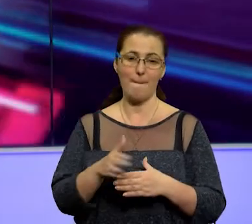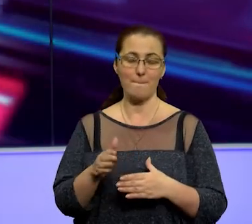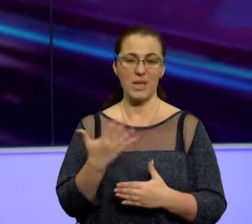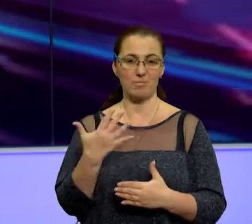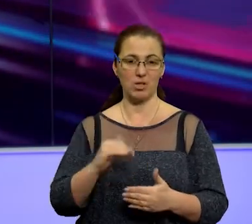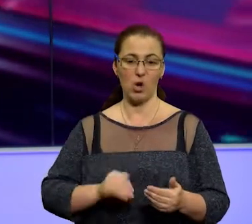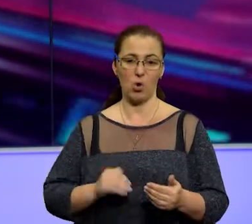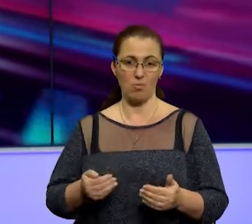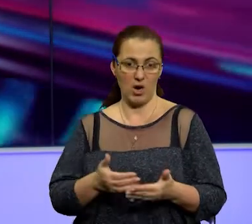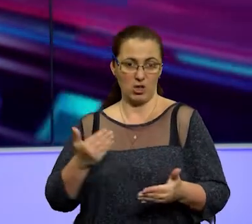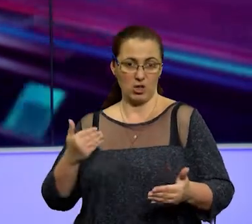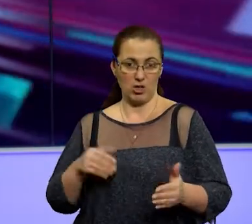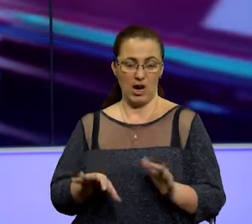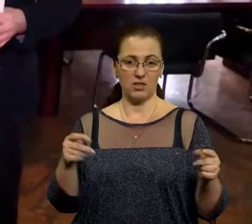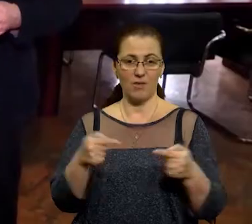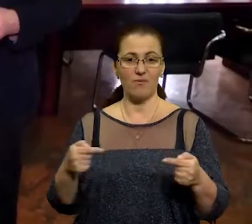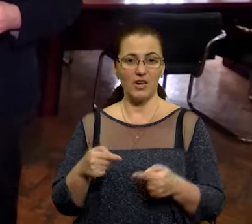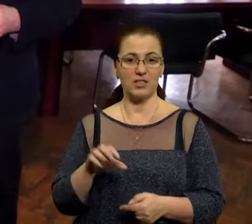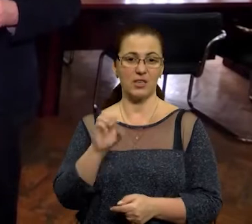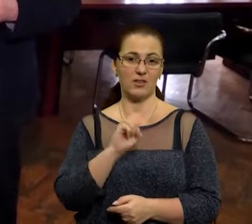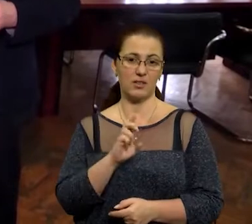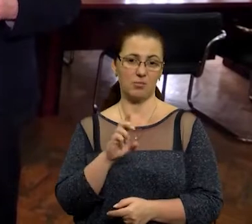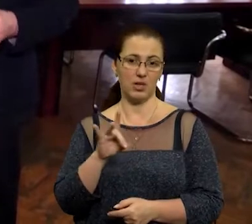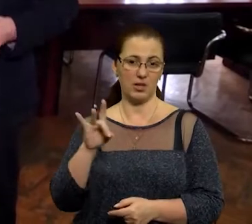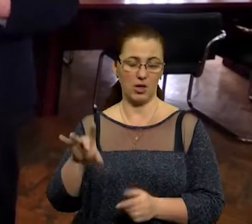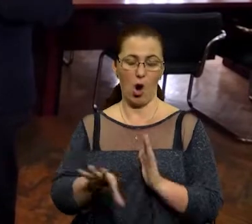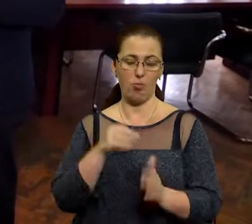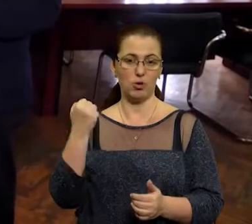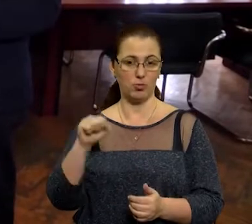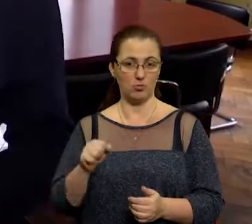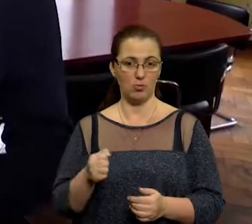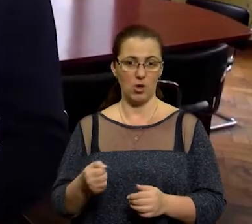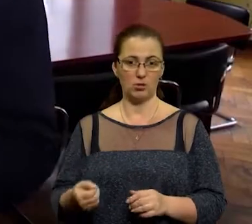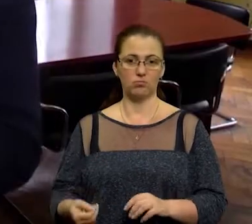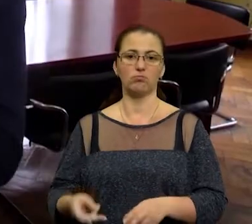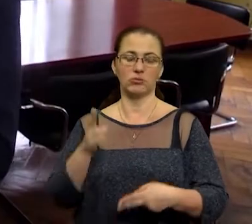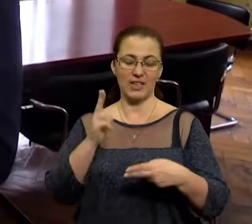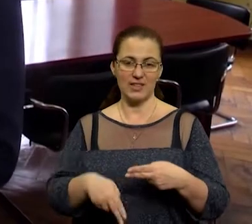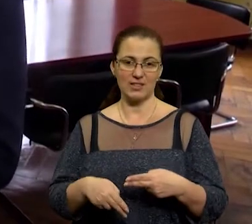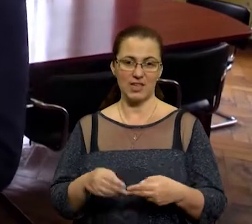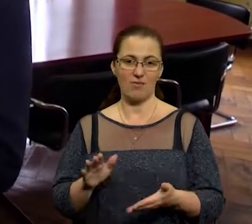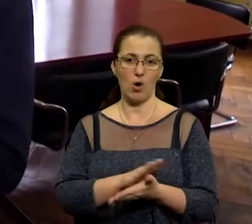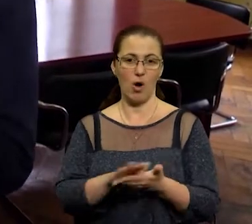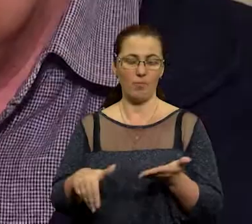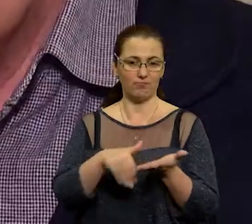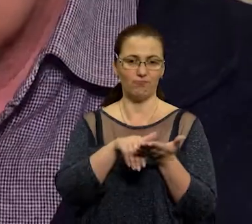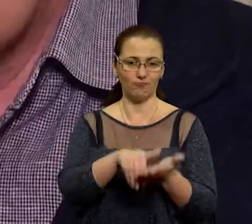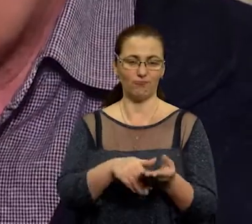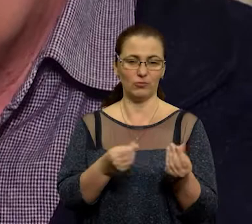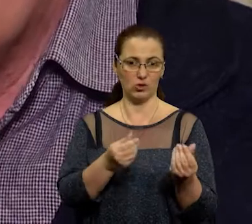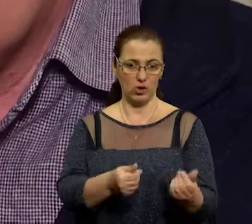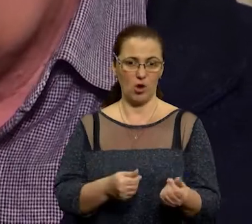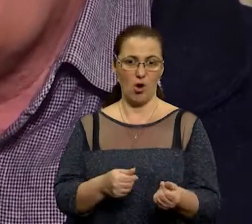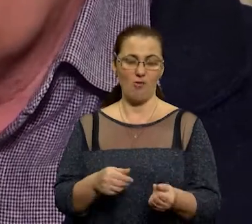напередодні визначив ЄБРР, у другому турі оберуть переможця. Остаточного інвестора обіцяють визначити до кінця липня. Нагадаю,